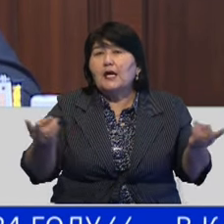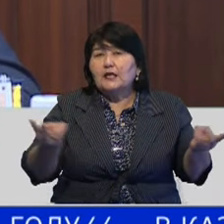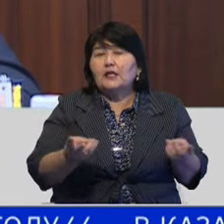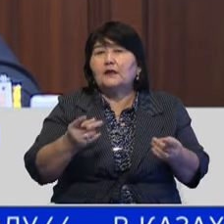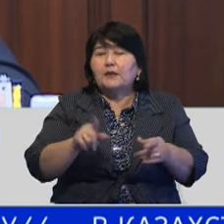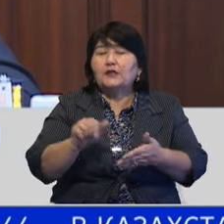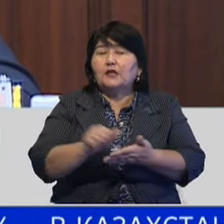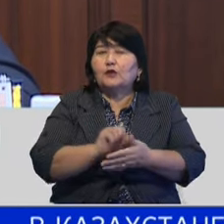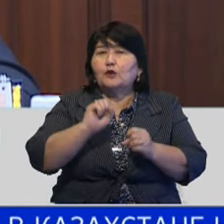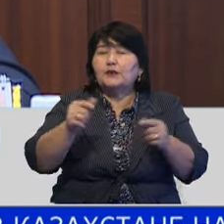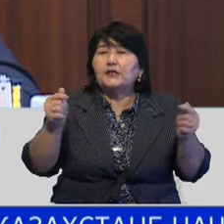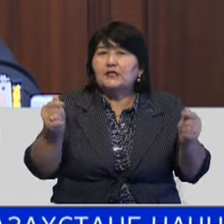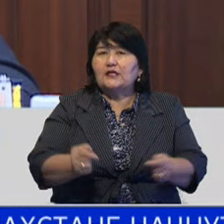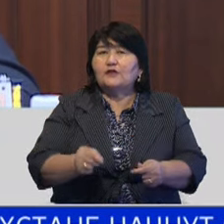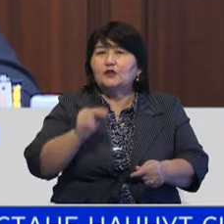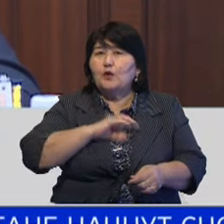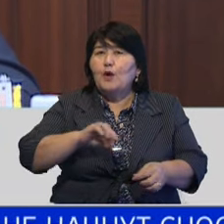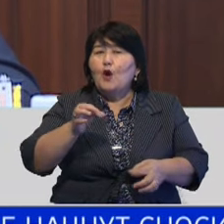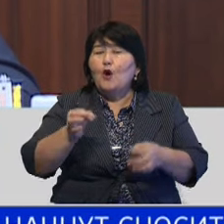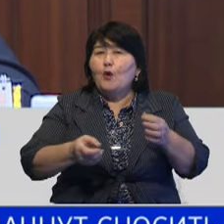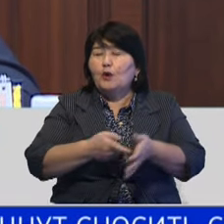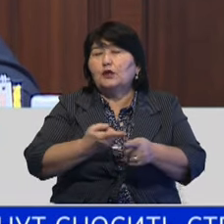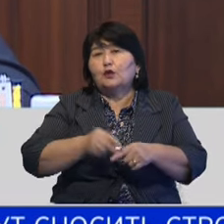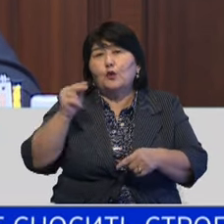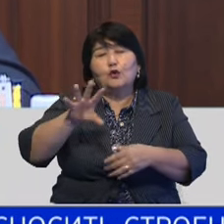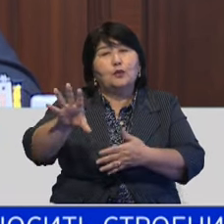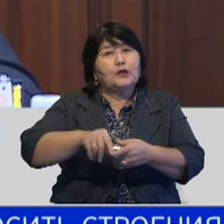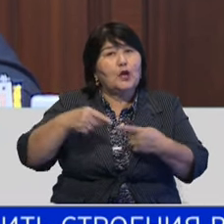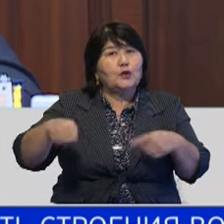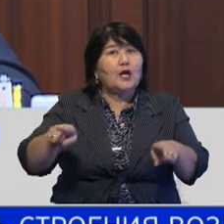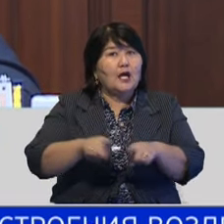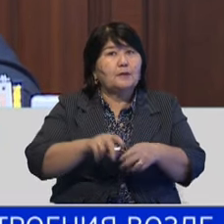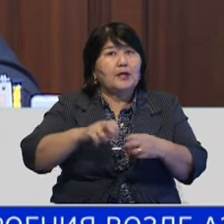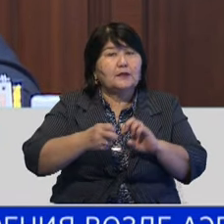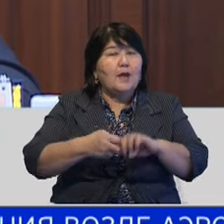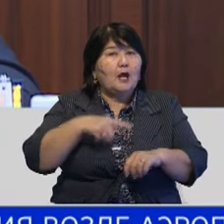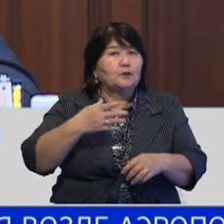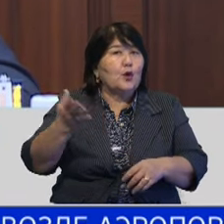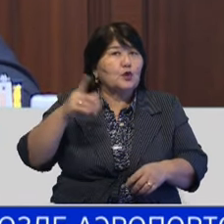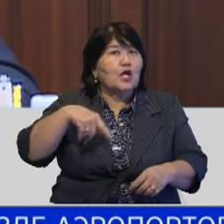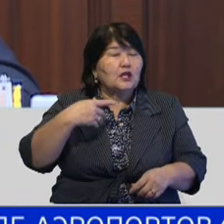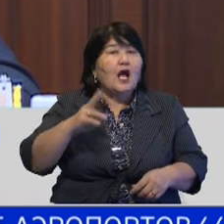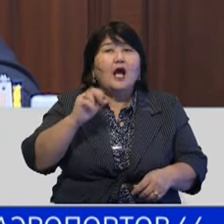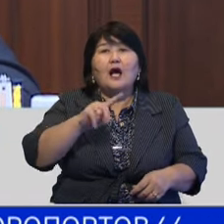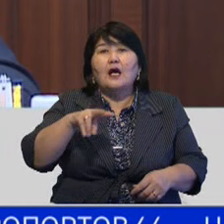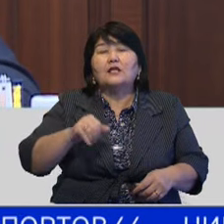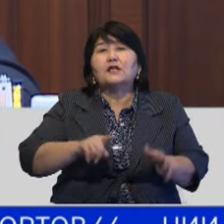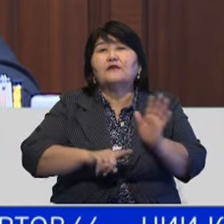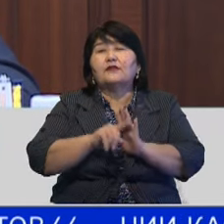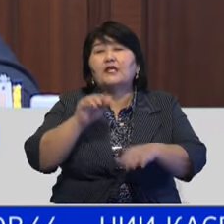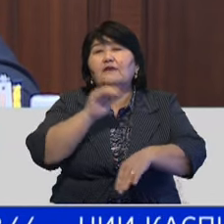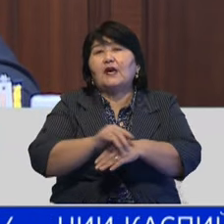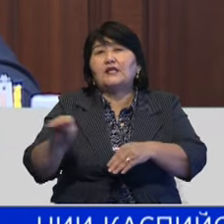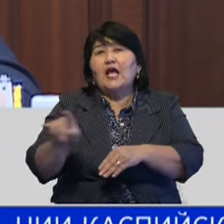трудоустройства переданы соответствующим органам это будет уроком для других об этой проблеме говорится уже давно в казалинск районе выявлены факты